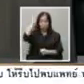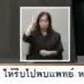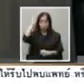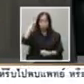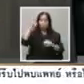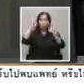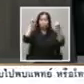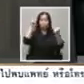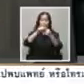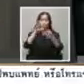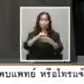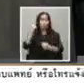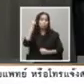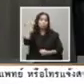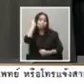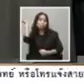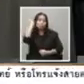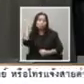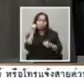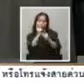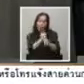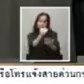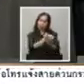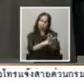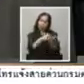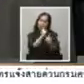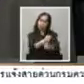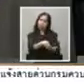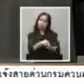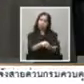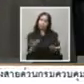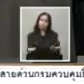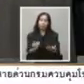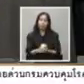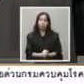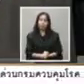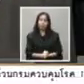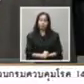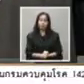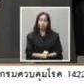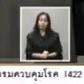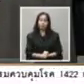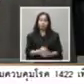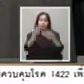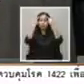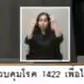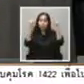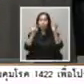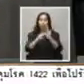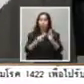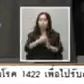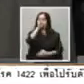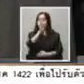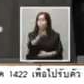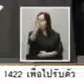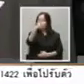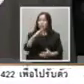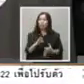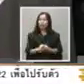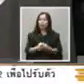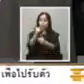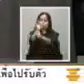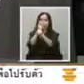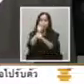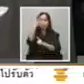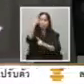ติอภิปรายไม่ไว้วางใจเป็นไปตามยติทุกประการครับพลเอกประยุทธ์จันทร์โอชาเป็นผู้ไม่ยึดมั่นและศรัทธาต่อการปกครองระบอบประชา